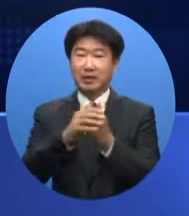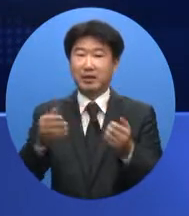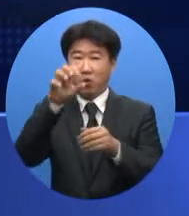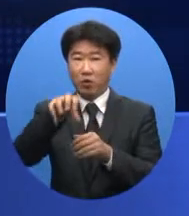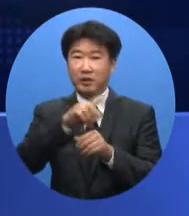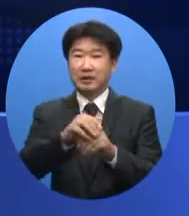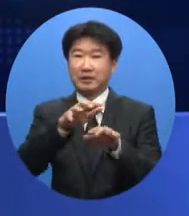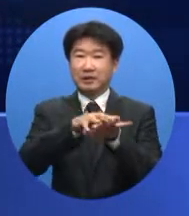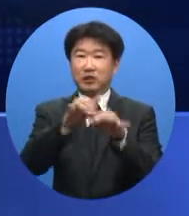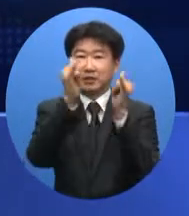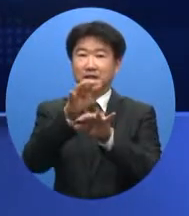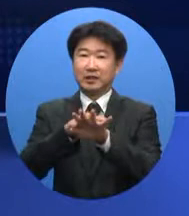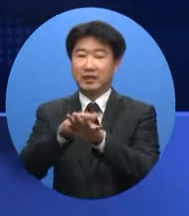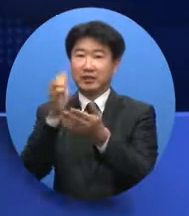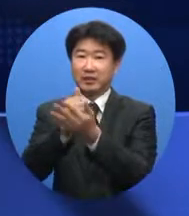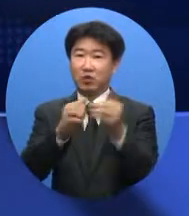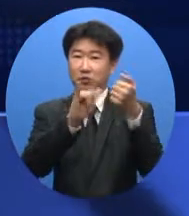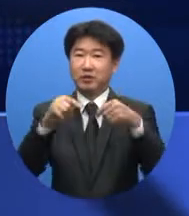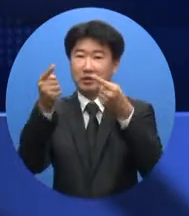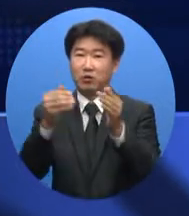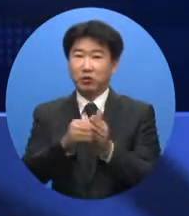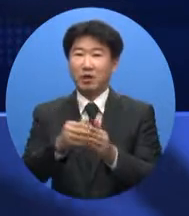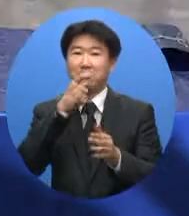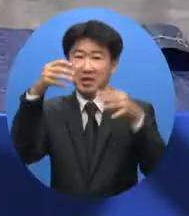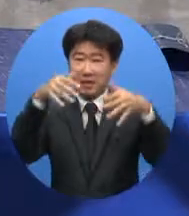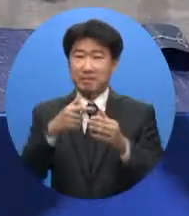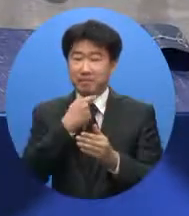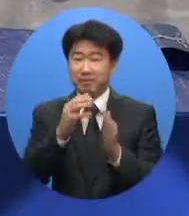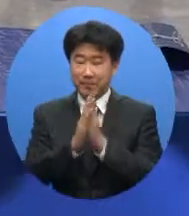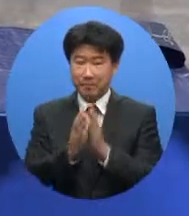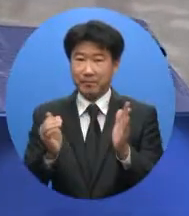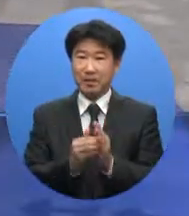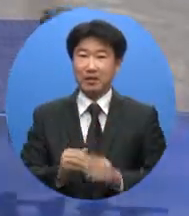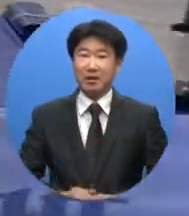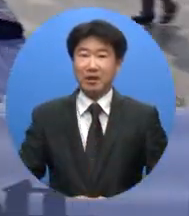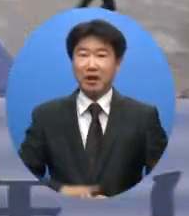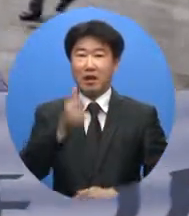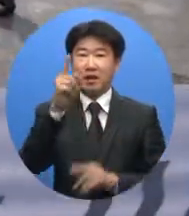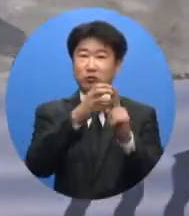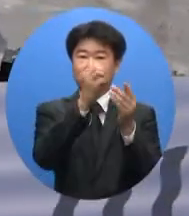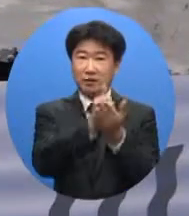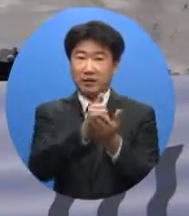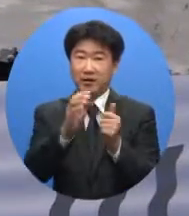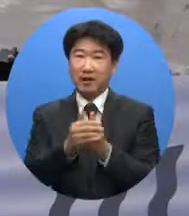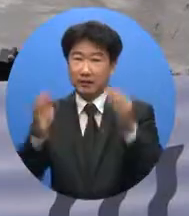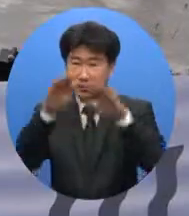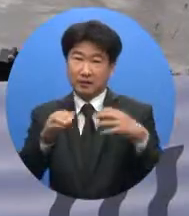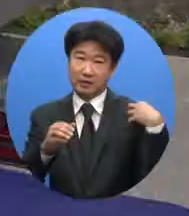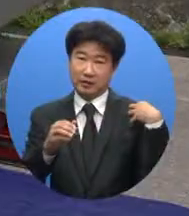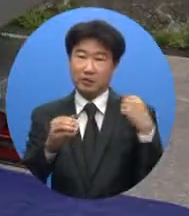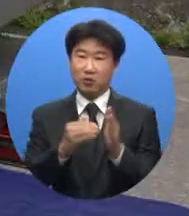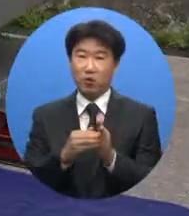사회단체장 50여 명이 참여한 가운데 기후제를 올렸습니다. 이날 기후제에는 하창환 군수가 헌관으로